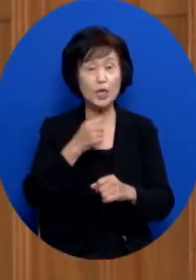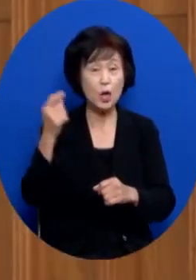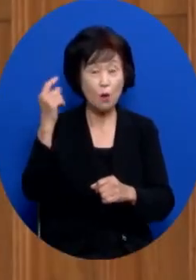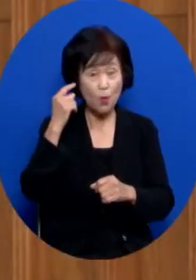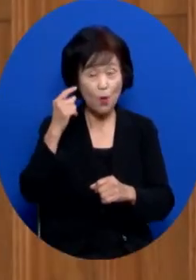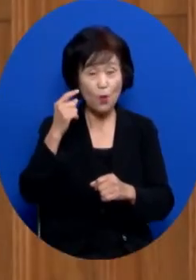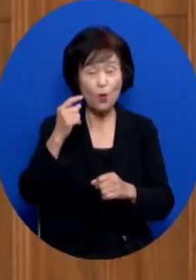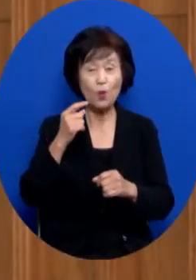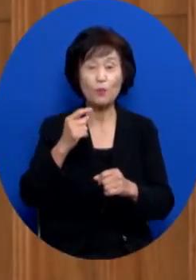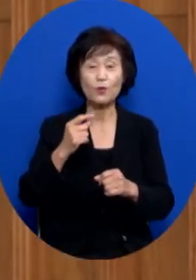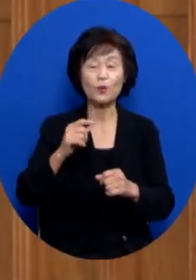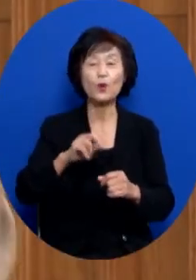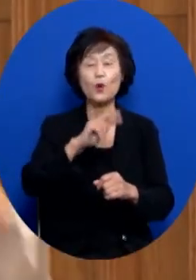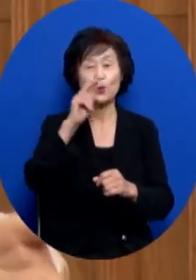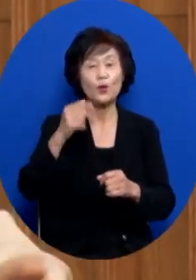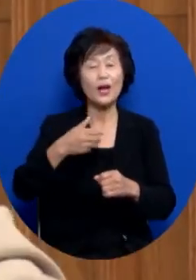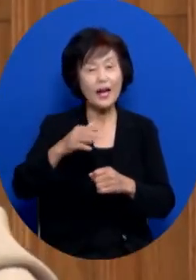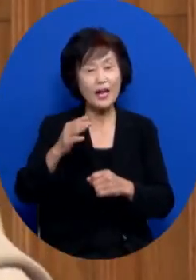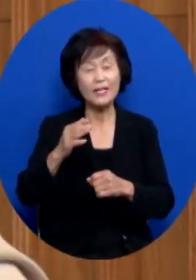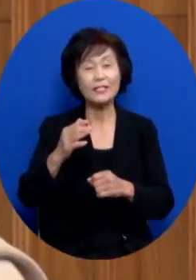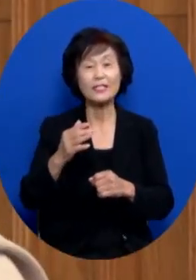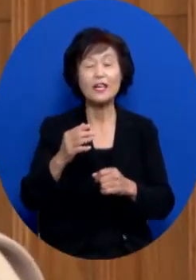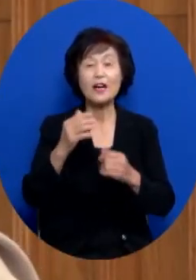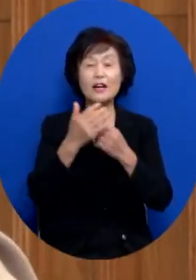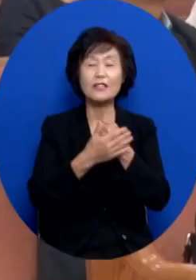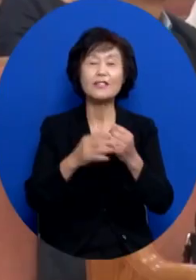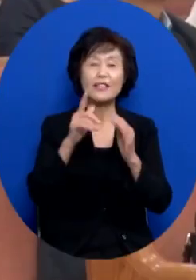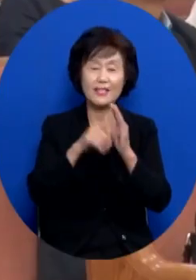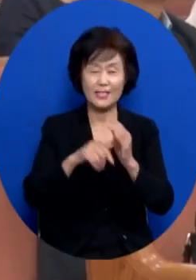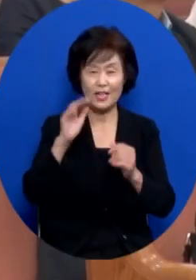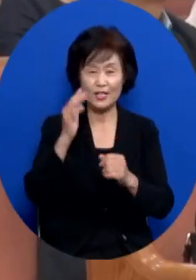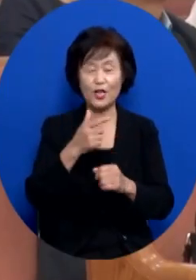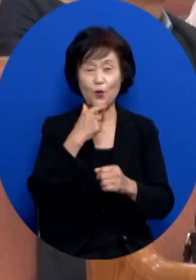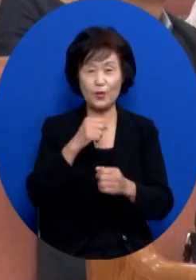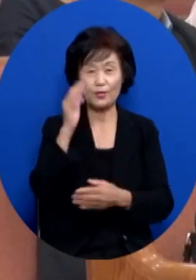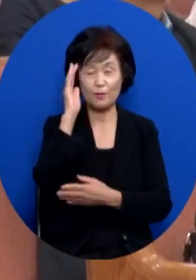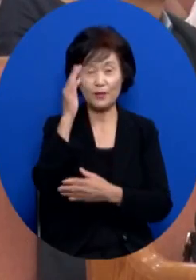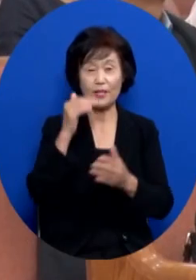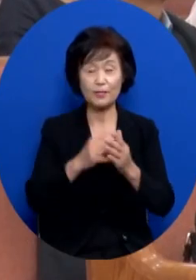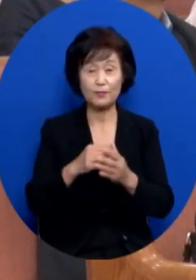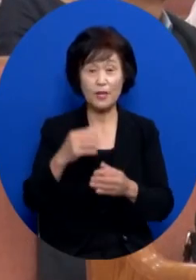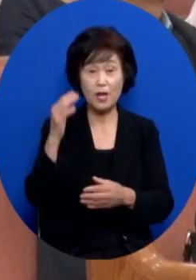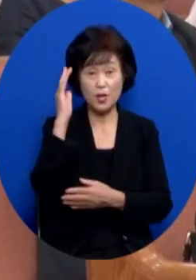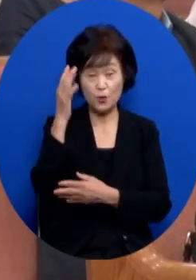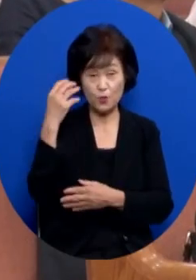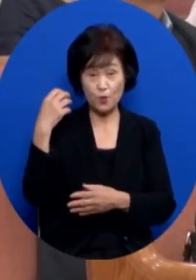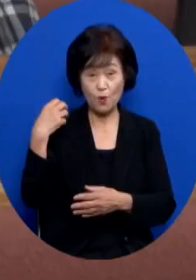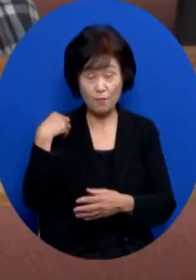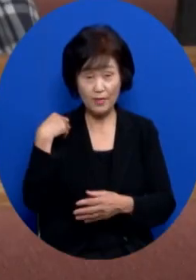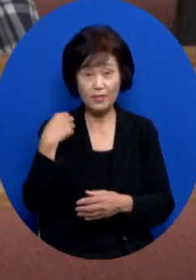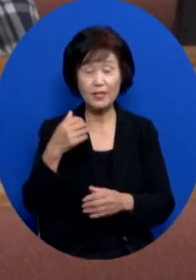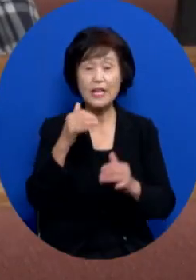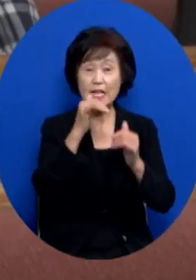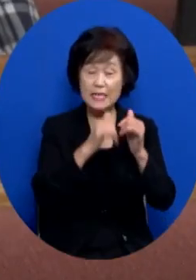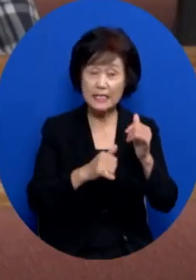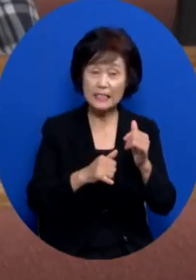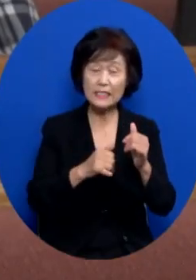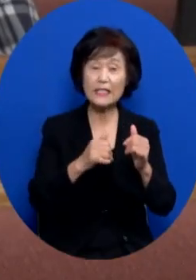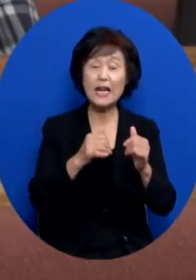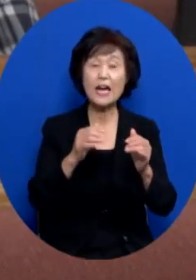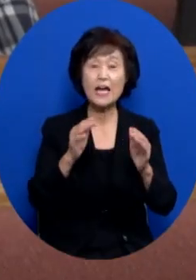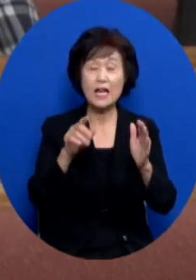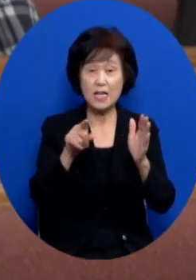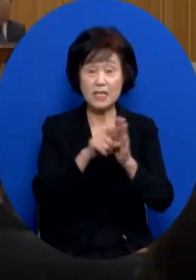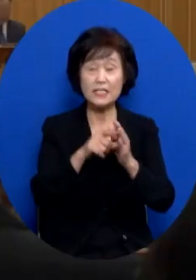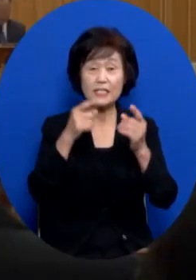얻고 돌아가는 은혜의 시간이 되길 바란다고 전했습니다. 설교를 전한 전 감리교 신학대학교 역사신학과 이덕주